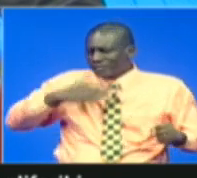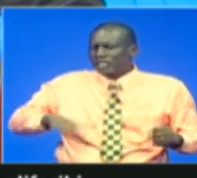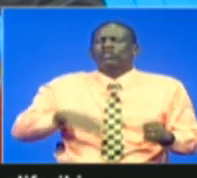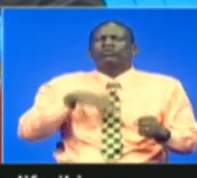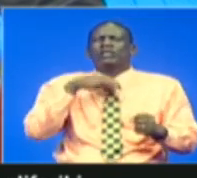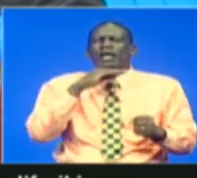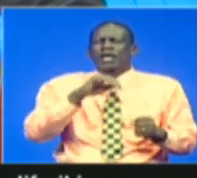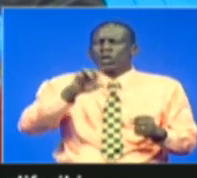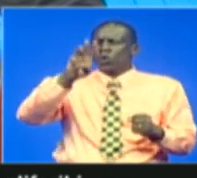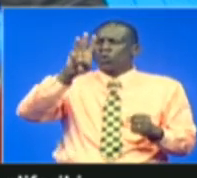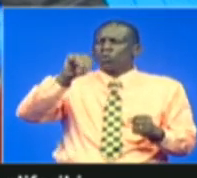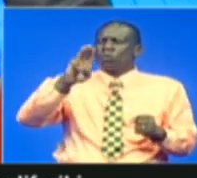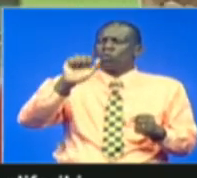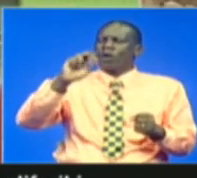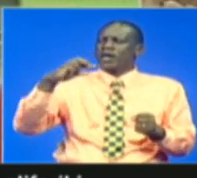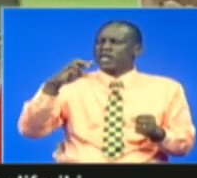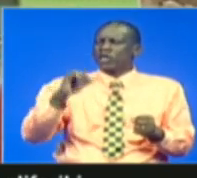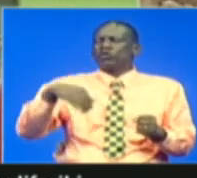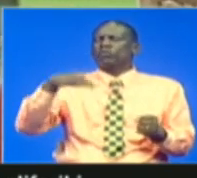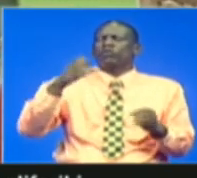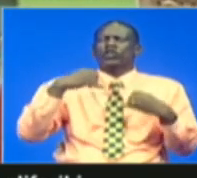Charity Mwangi ana maelezo zaidi.